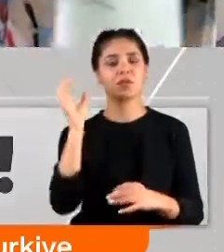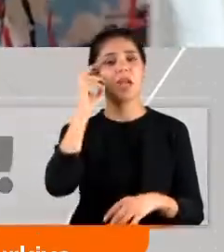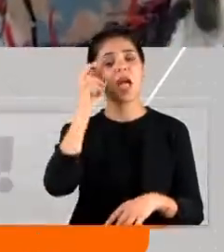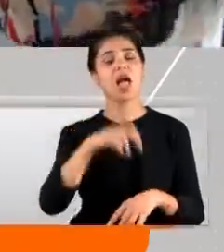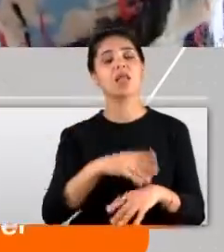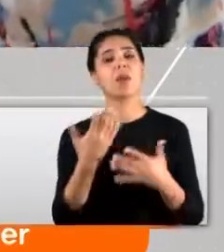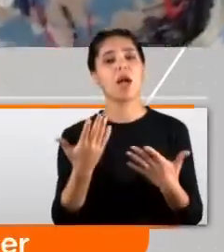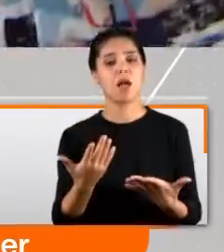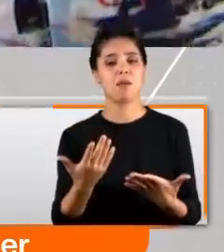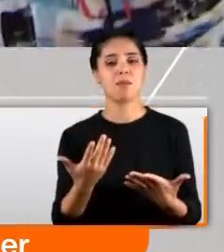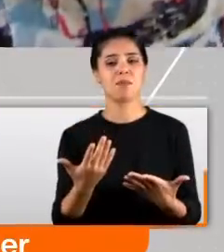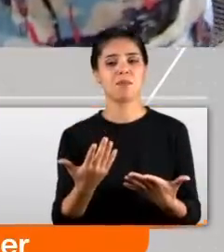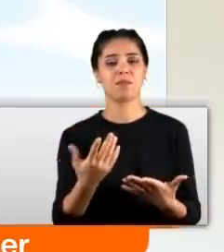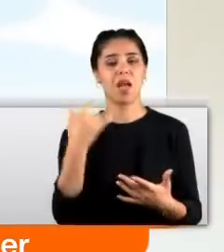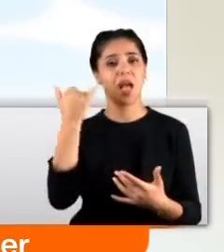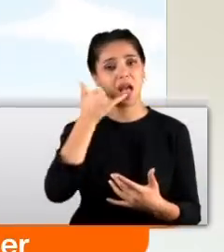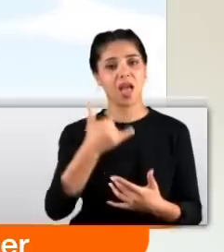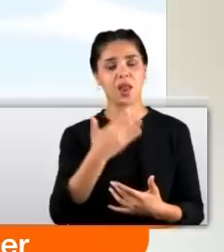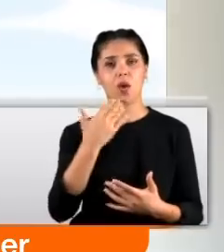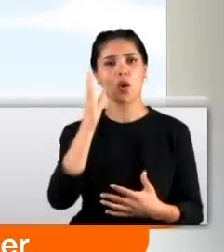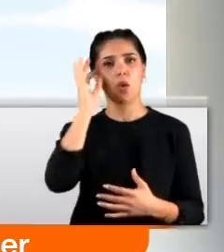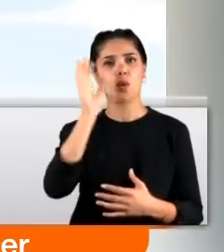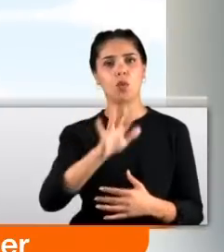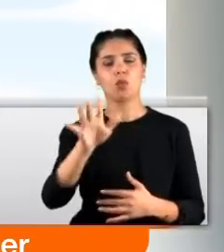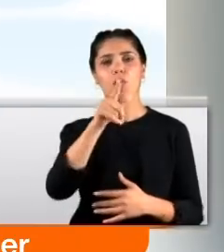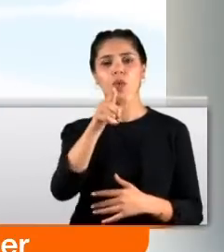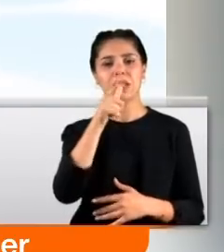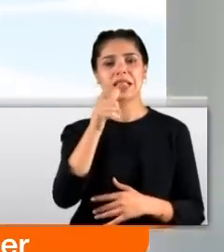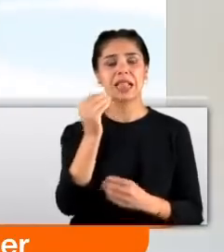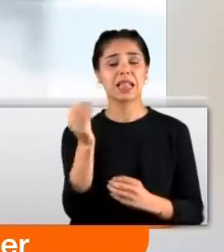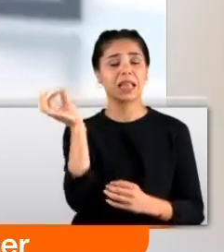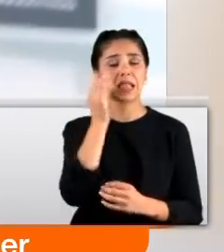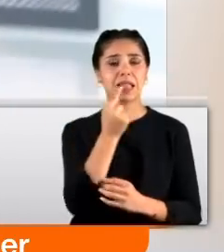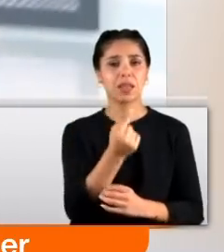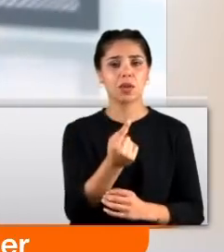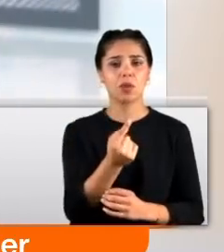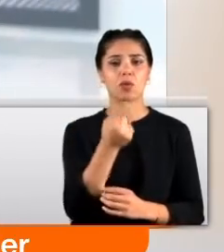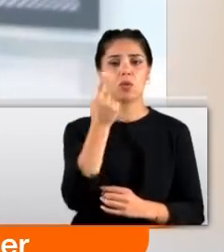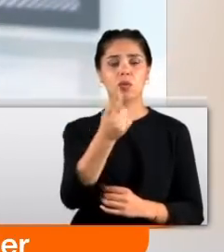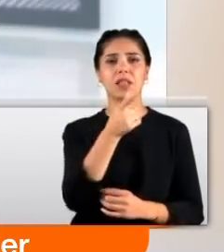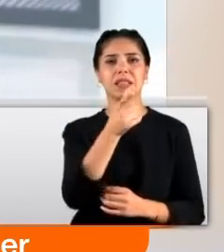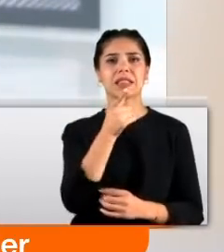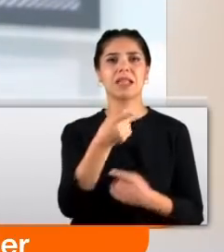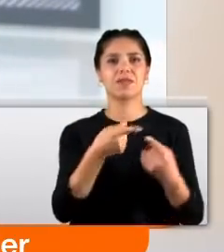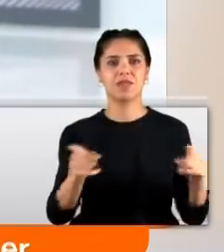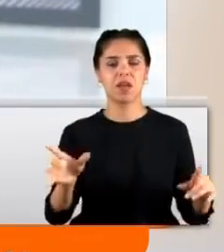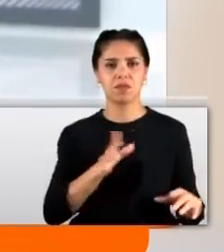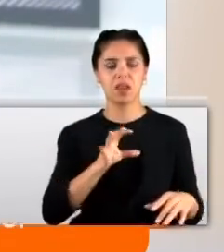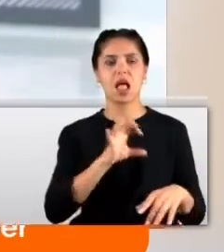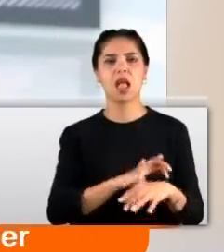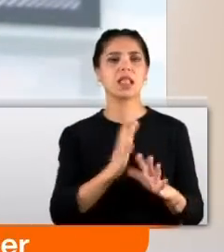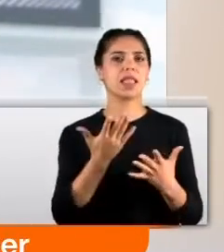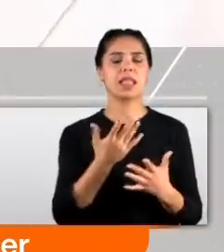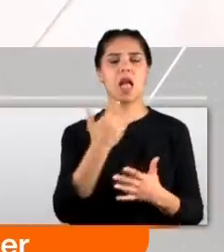çünkü arayan soran yok. Uzmanlar o kısa süreli sesi iyi dinleyin diyor. Çünkü birbirinden farklı çınlamalar hastalığın ne